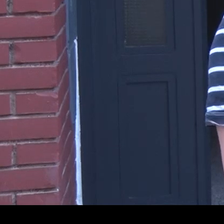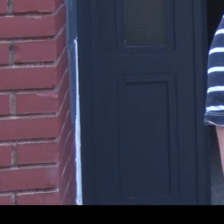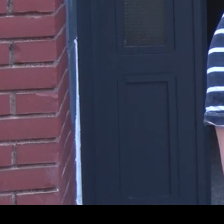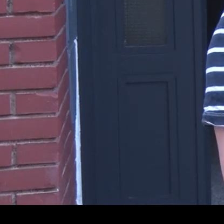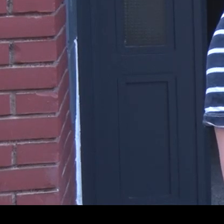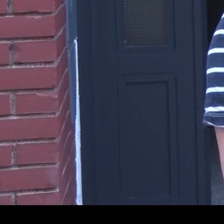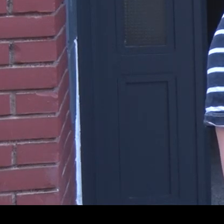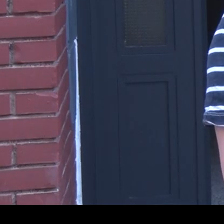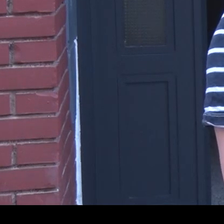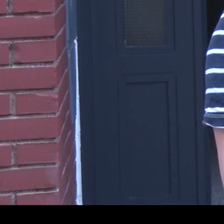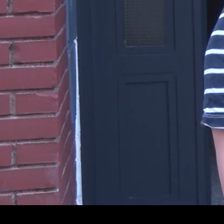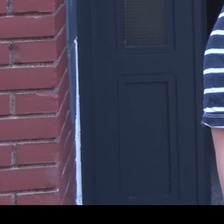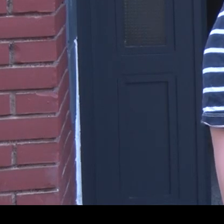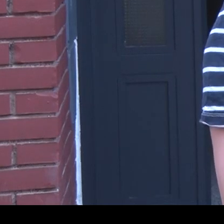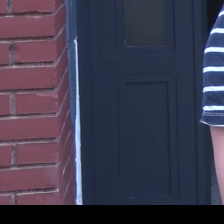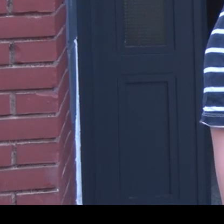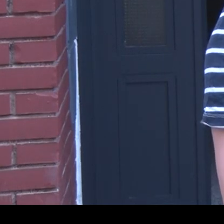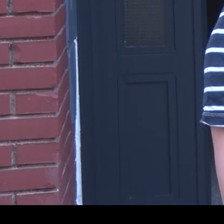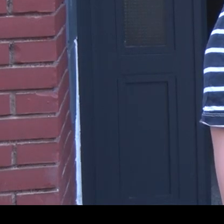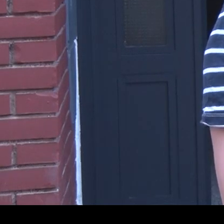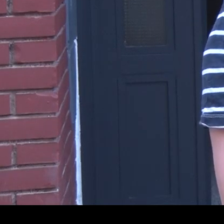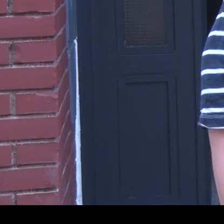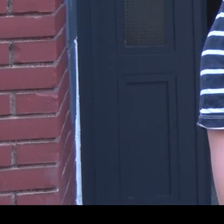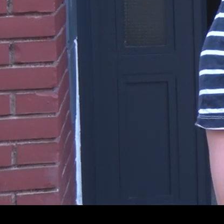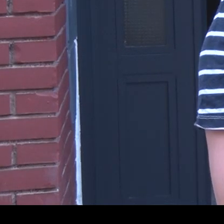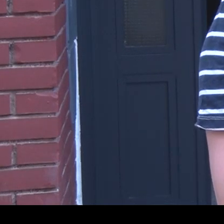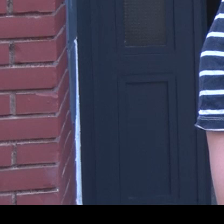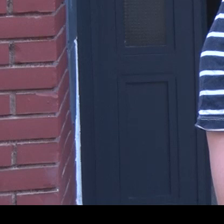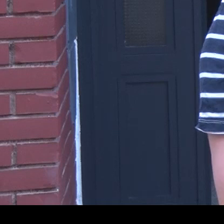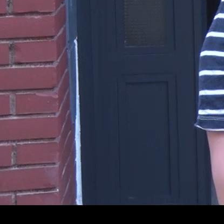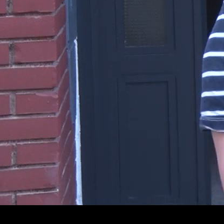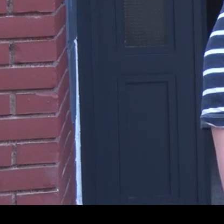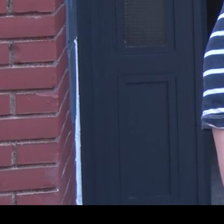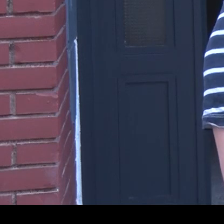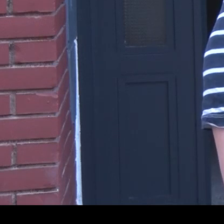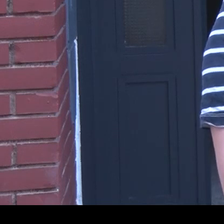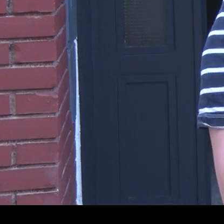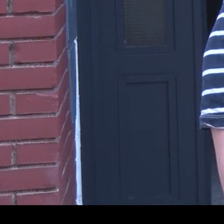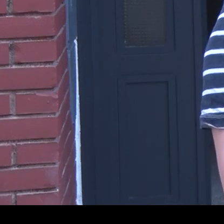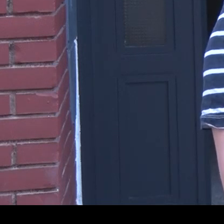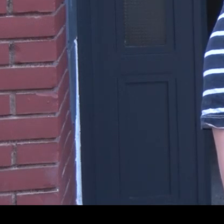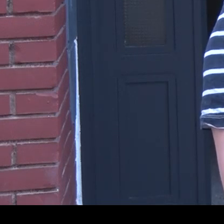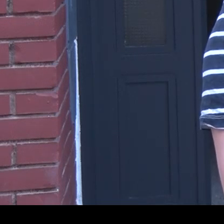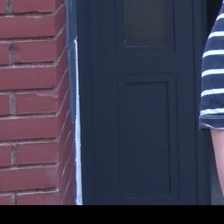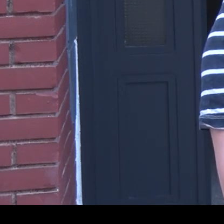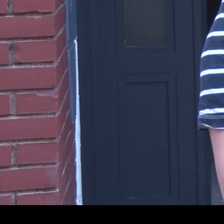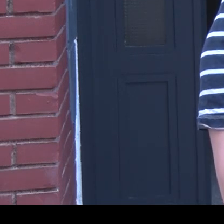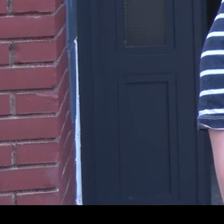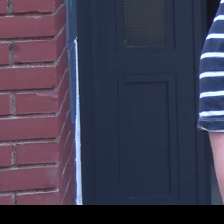shkrimin e leximin se që e bënë shkolla me diplomimin e tyne. Qëfar nota është ka pasë?